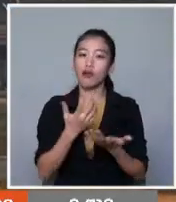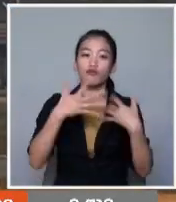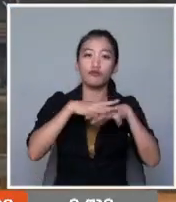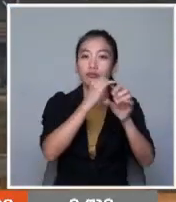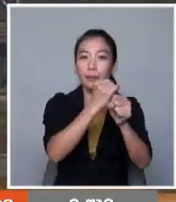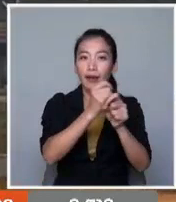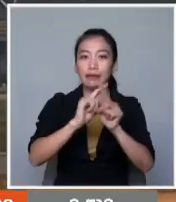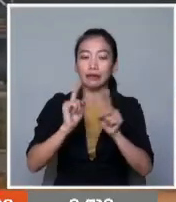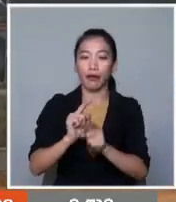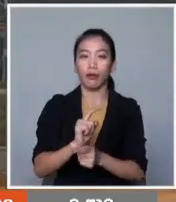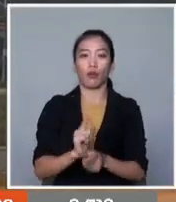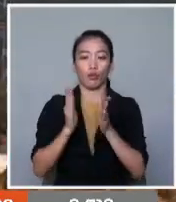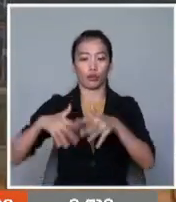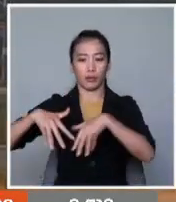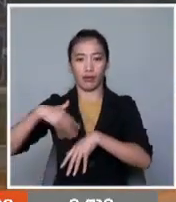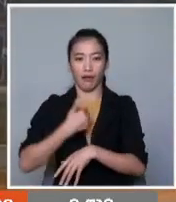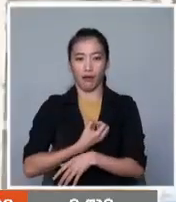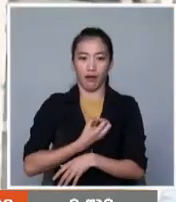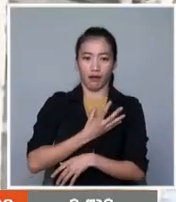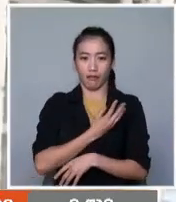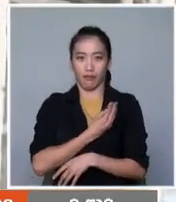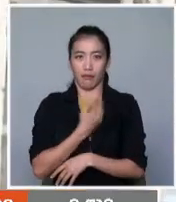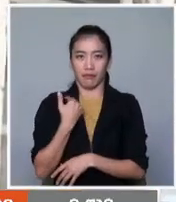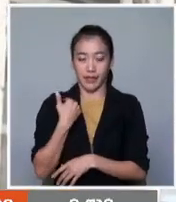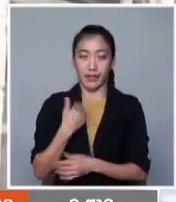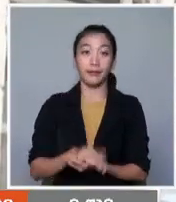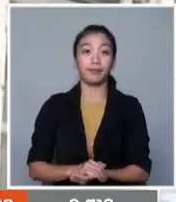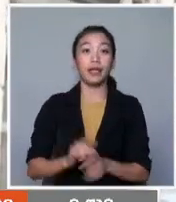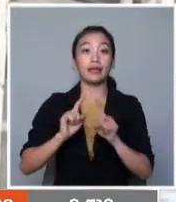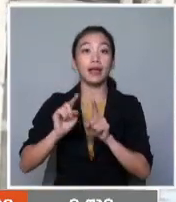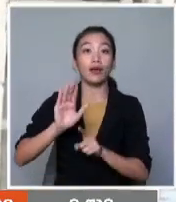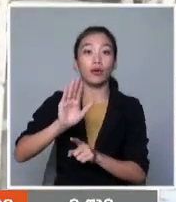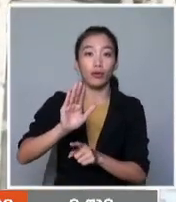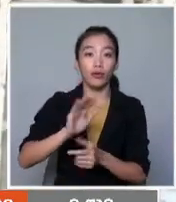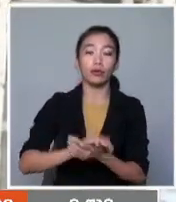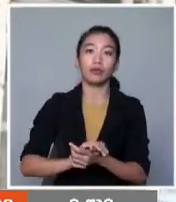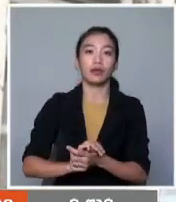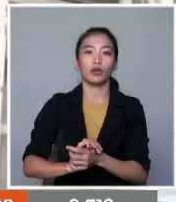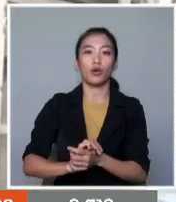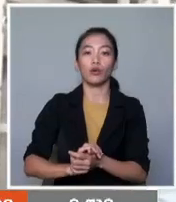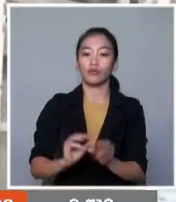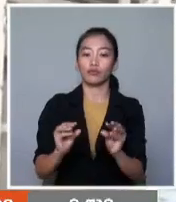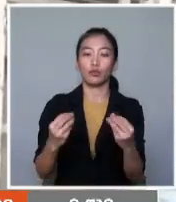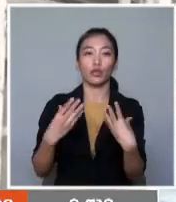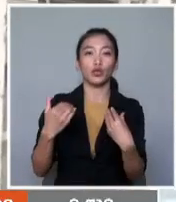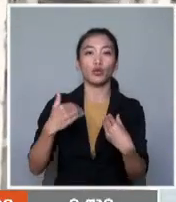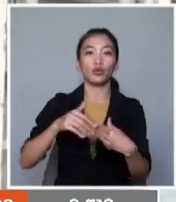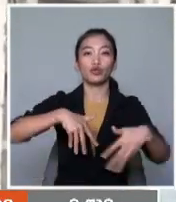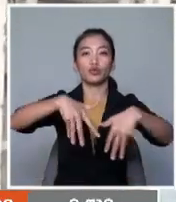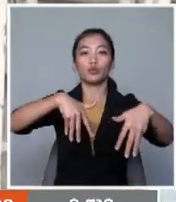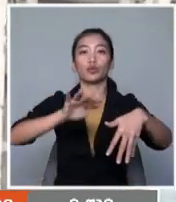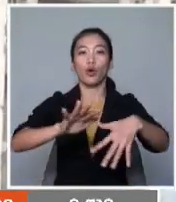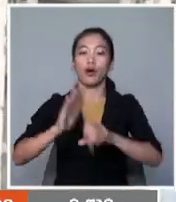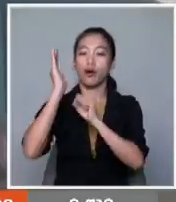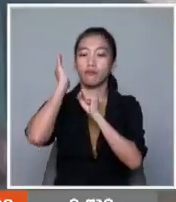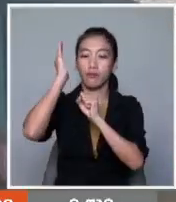พงษ์รัตน์ภิรมย์รัตน์ผู้ว่าราชการจังหวัดตากออกอากาศทางสถานีวิทยุท้องถิ่นประชาสัมพันธ์ให้ประชาชนรับทราบถึง